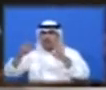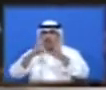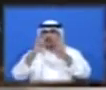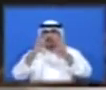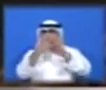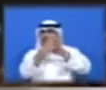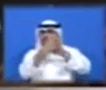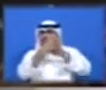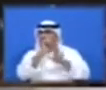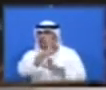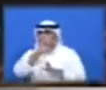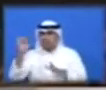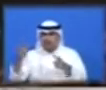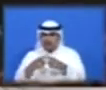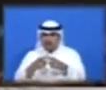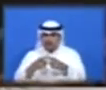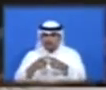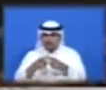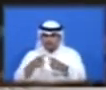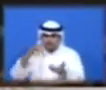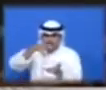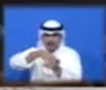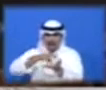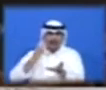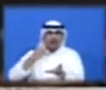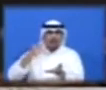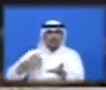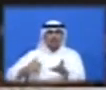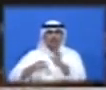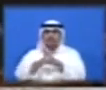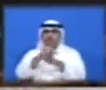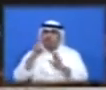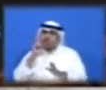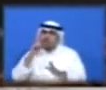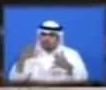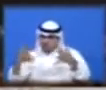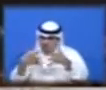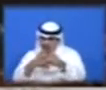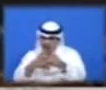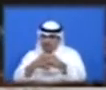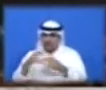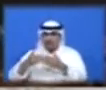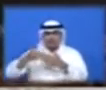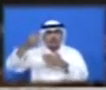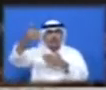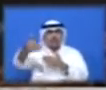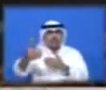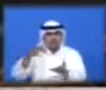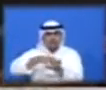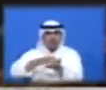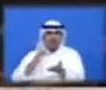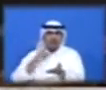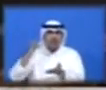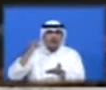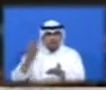وهو التضامن لمستقبل عربي أفضل. حقيقة كانت هذه الورشة